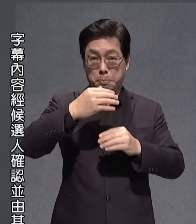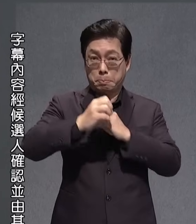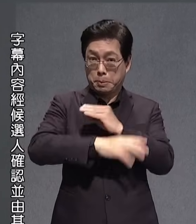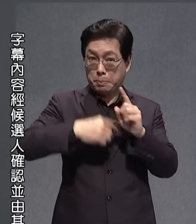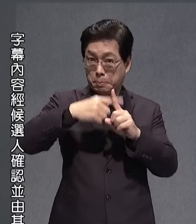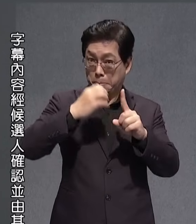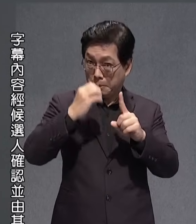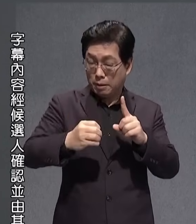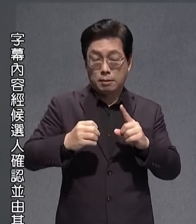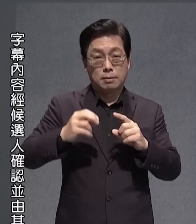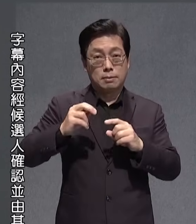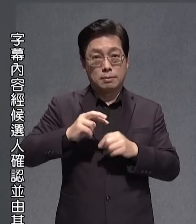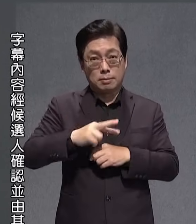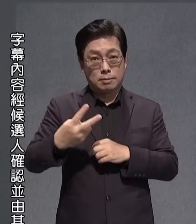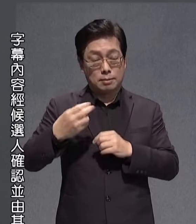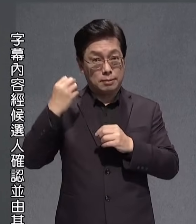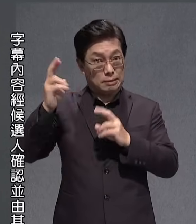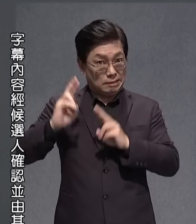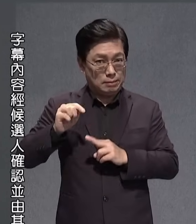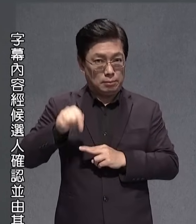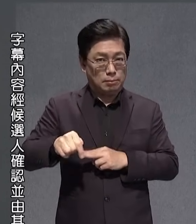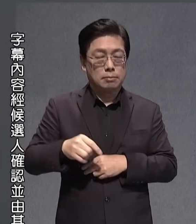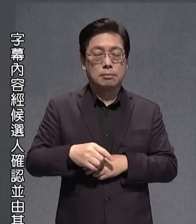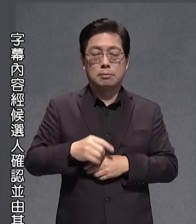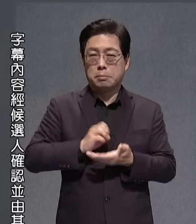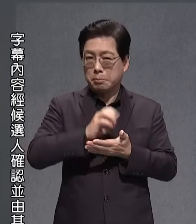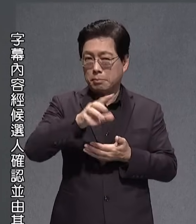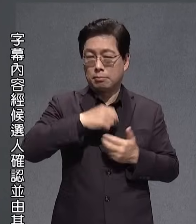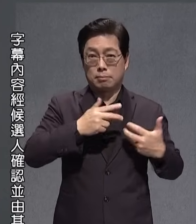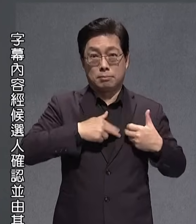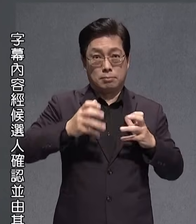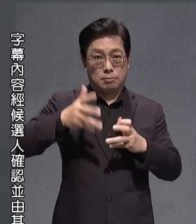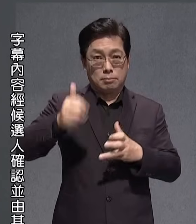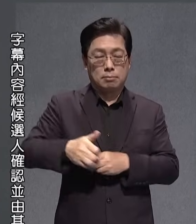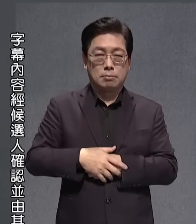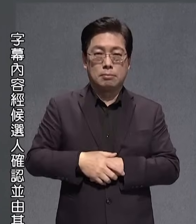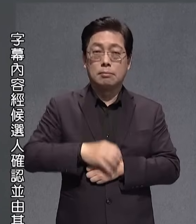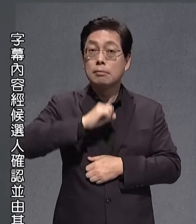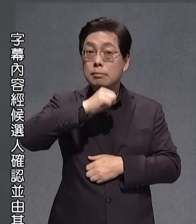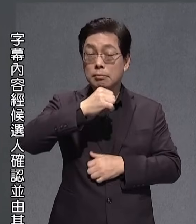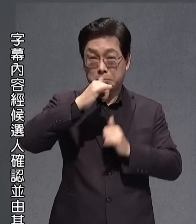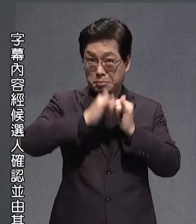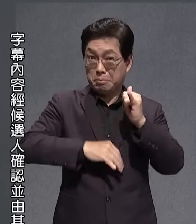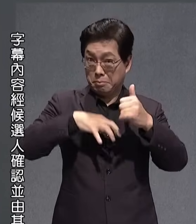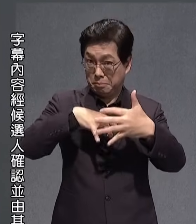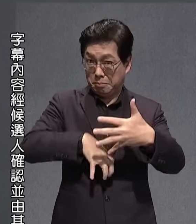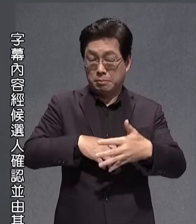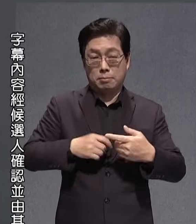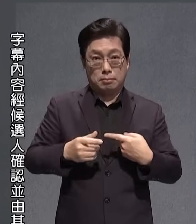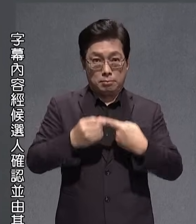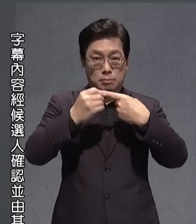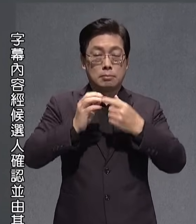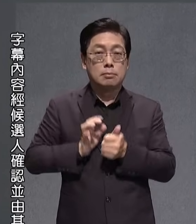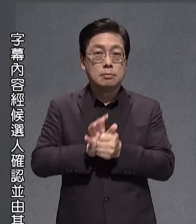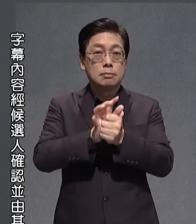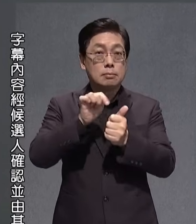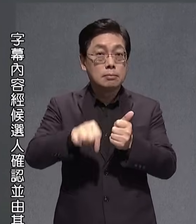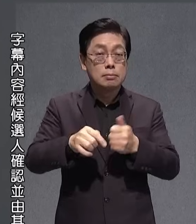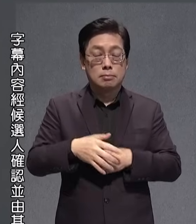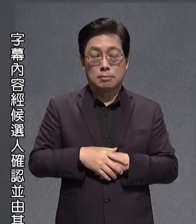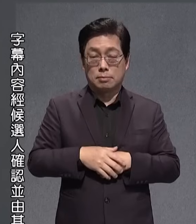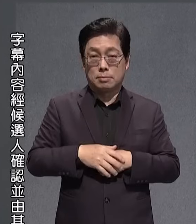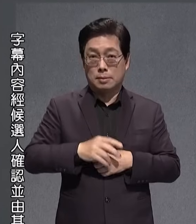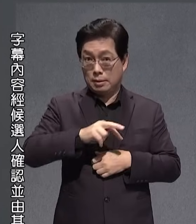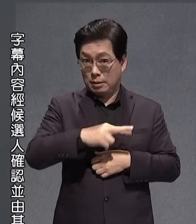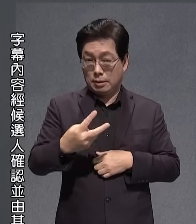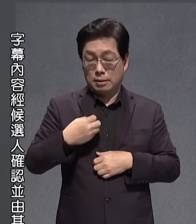转型，我们必须要先跟大家报告，蔡英文总统是台湾史上第一个推动能源转